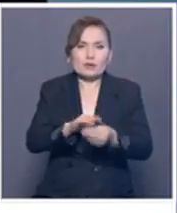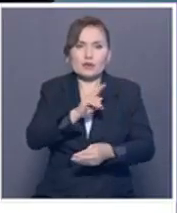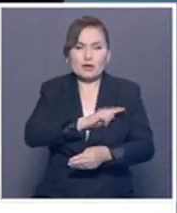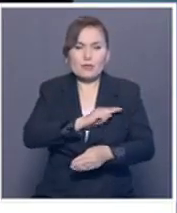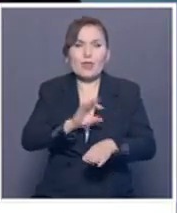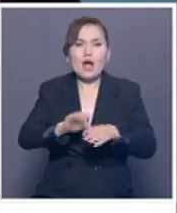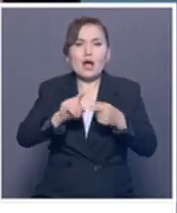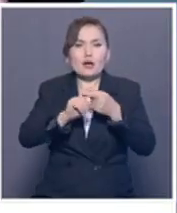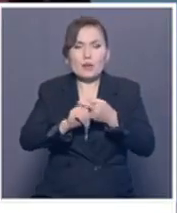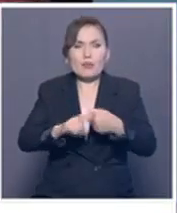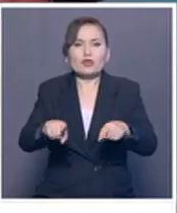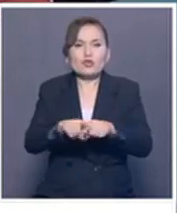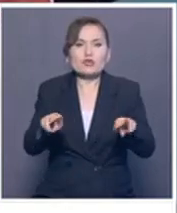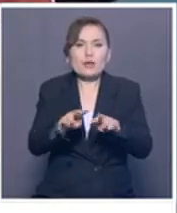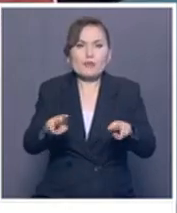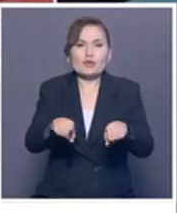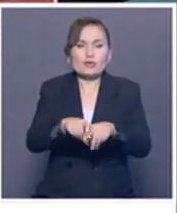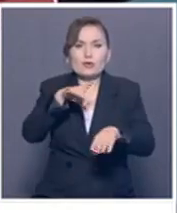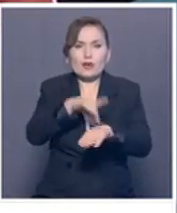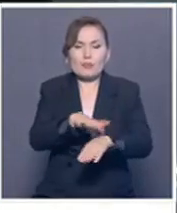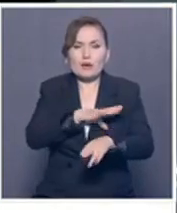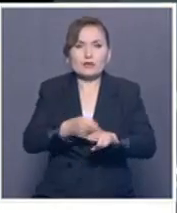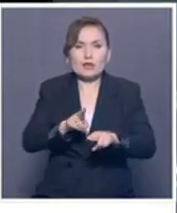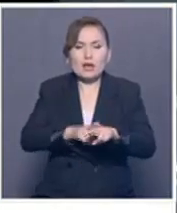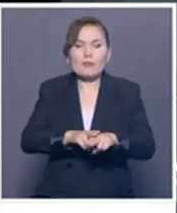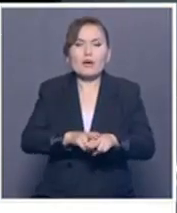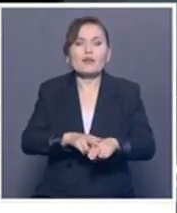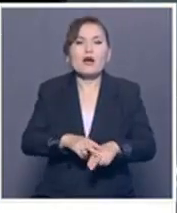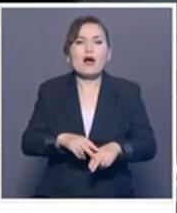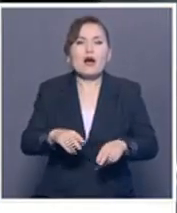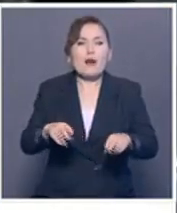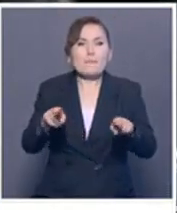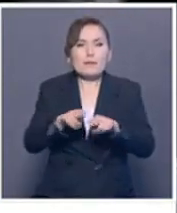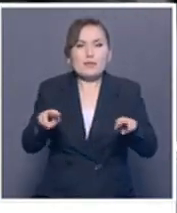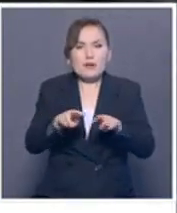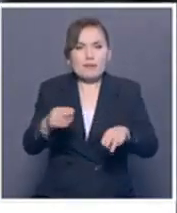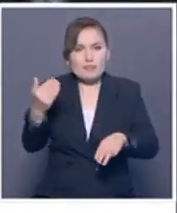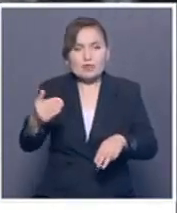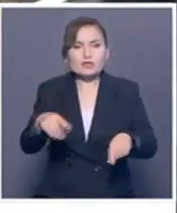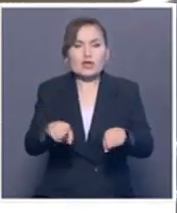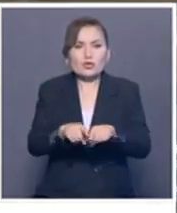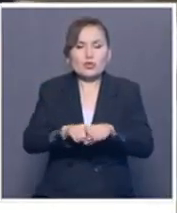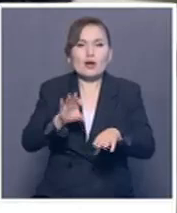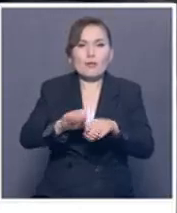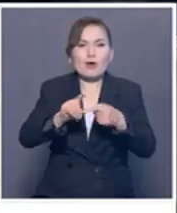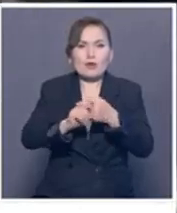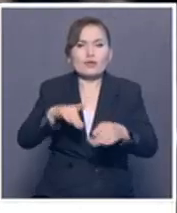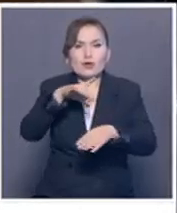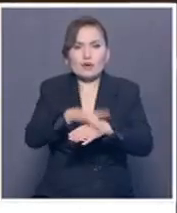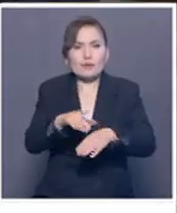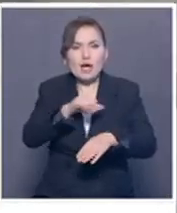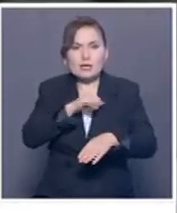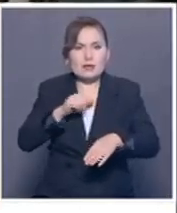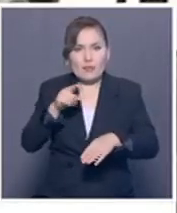Жұқпалы дерт лауазымды тұлғаларды айналып өтпеді. Косово премьер-министрі Абдулла Хоти өзінің Facebook парақшасында коронавирус жұқтырғанын